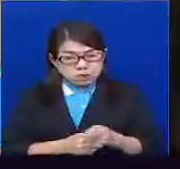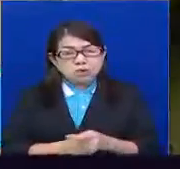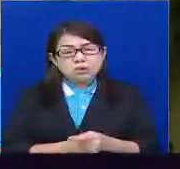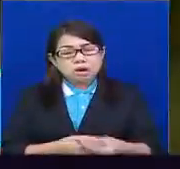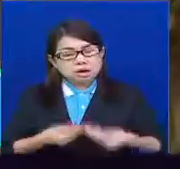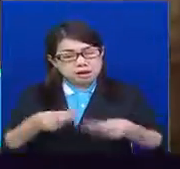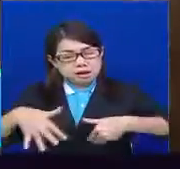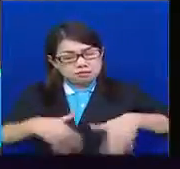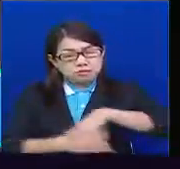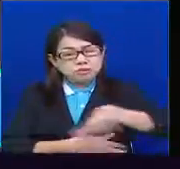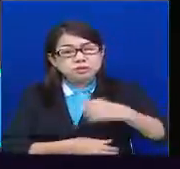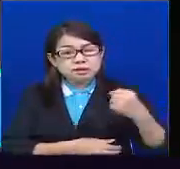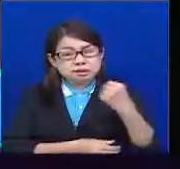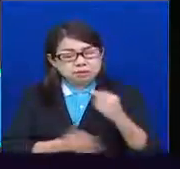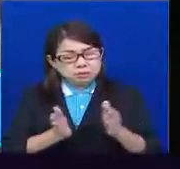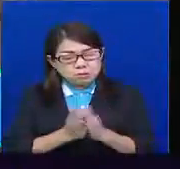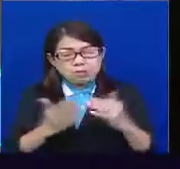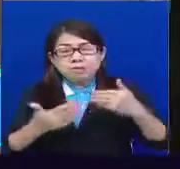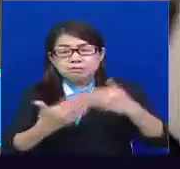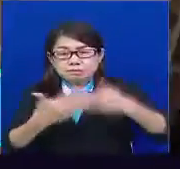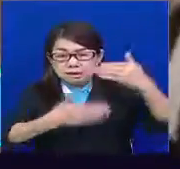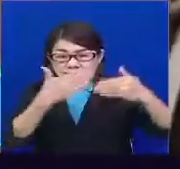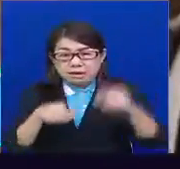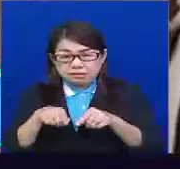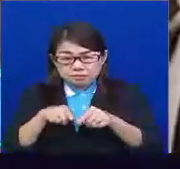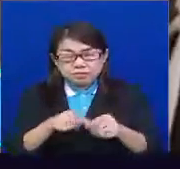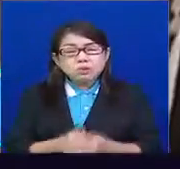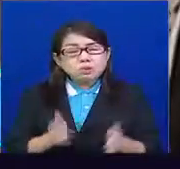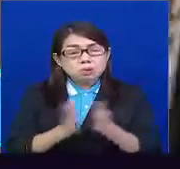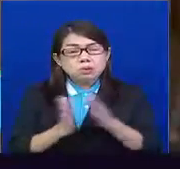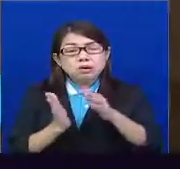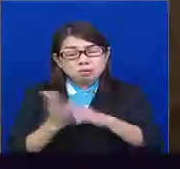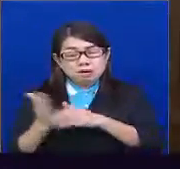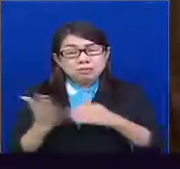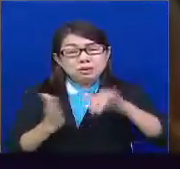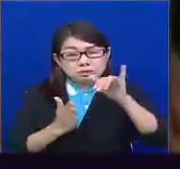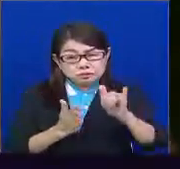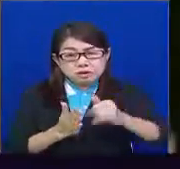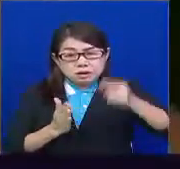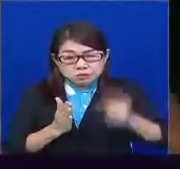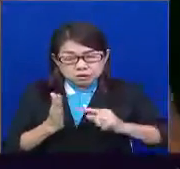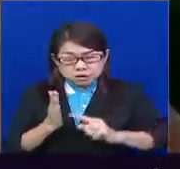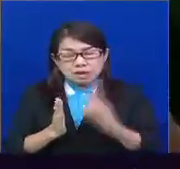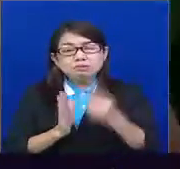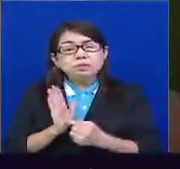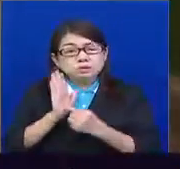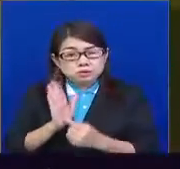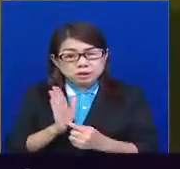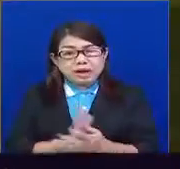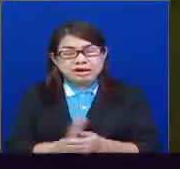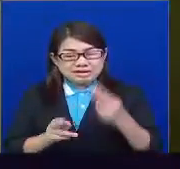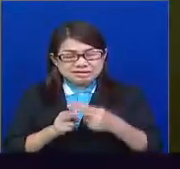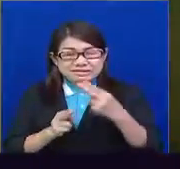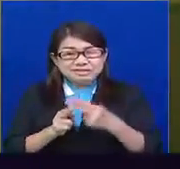ไปพร้อมๆกันและเห็นชอบในหลักการยุทธศาสตร์การพัฒนาเศรษฐกิจด้วยโมเดล 10 4.11เพื่อสร้างความ